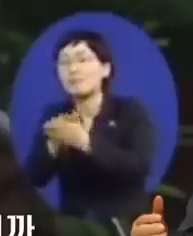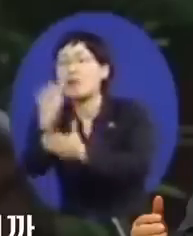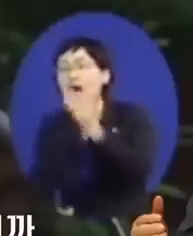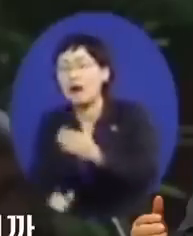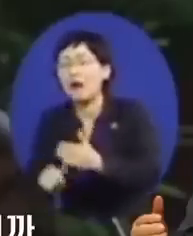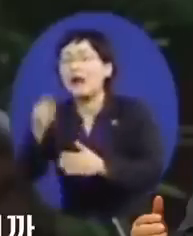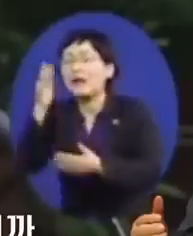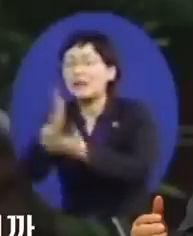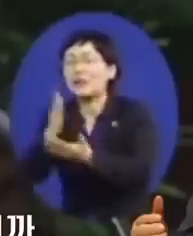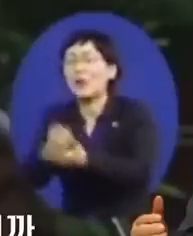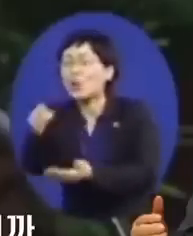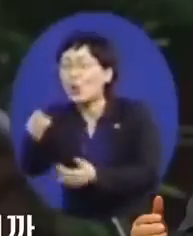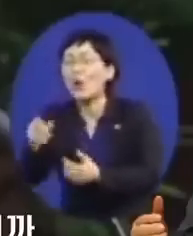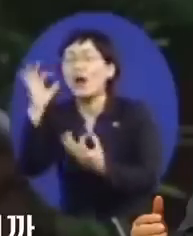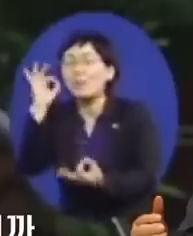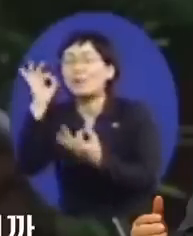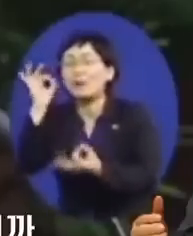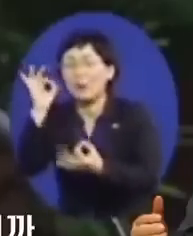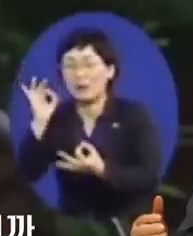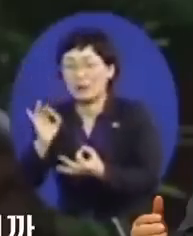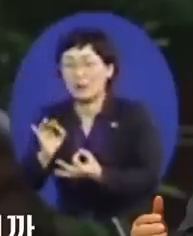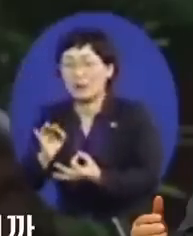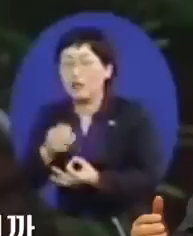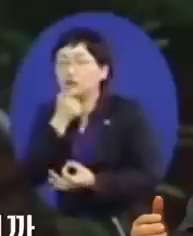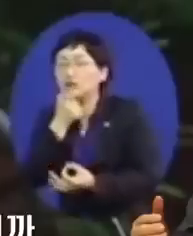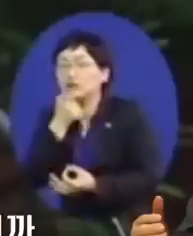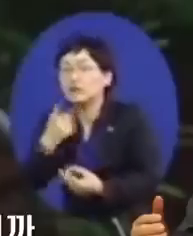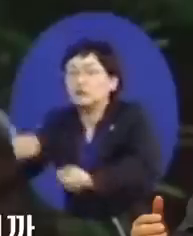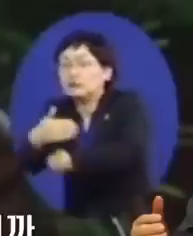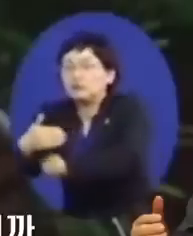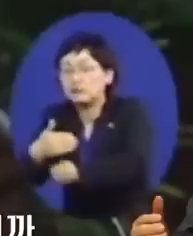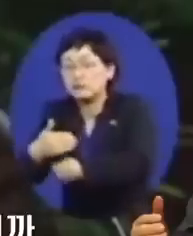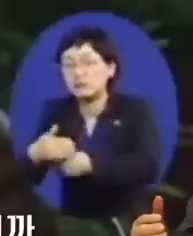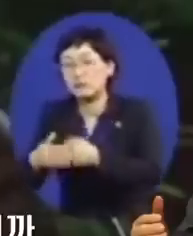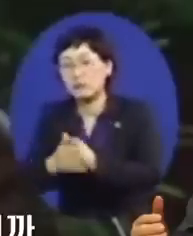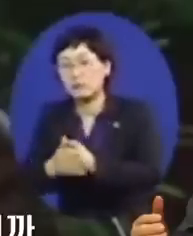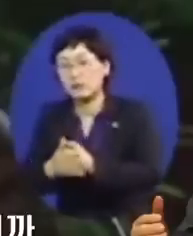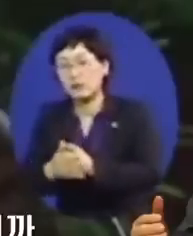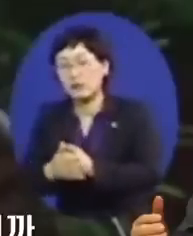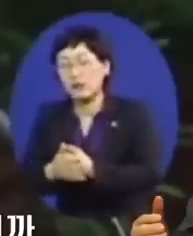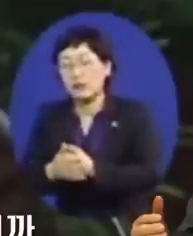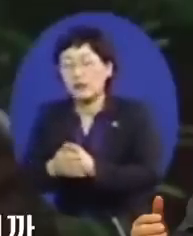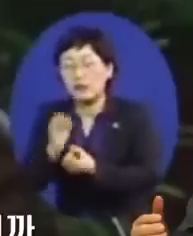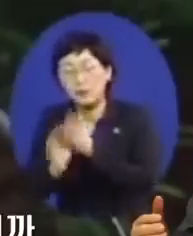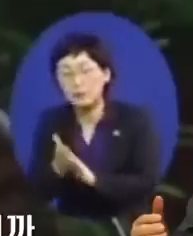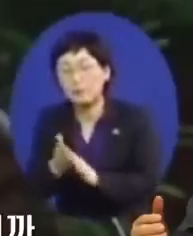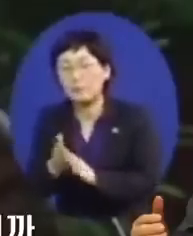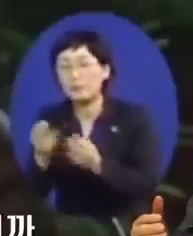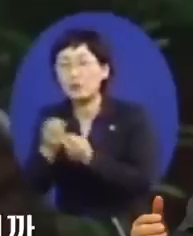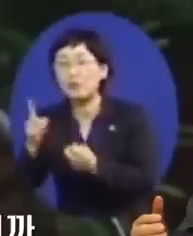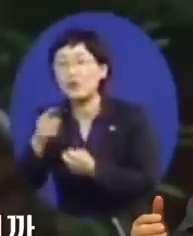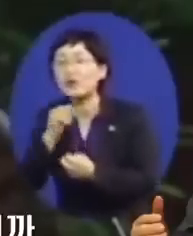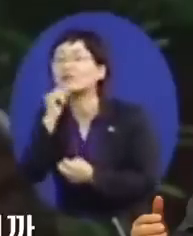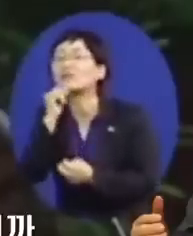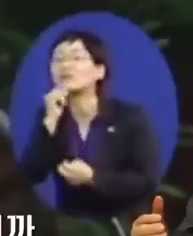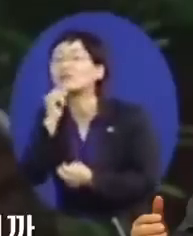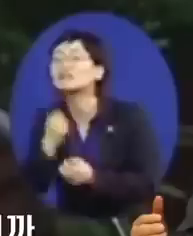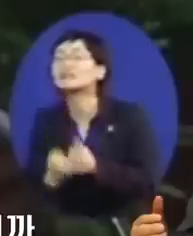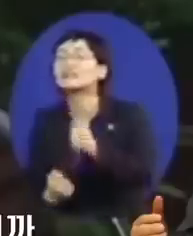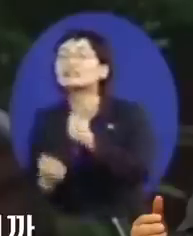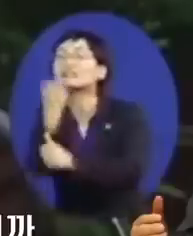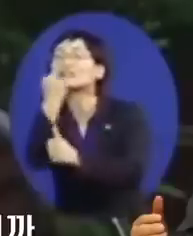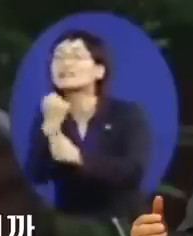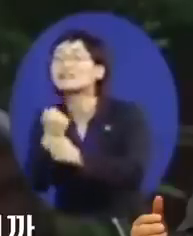몸을 맡기세요. 그래서 맡기는 안 몸을 맡겨 더 매달리니까 그때 유일하게 할 수 있는 것은 턱을 들어서 주먹으로 때리라는